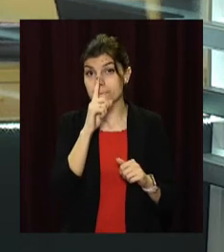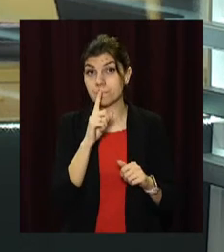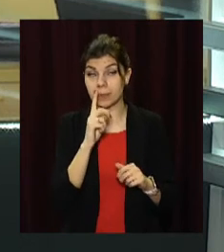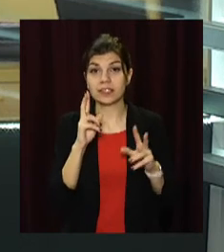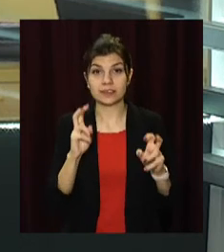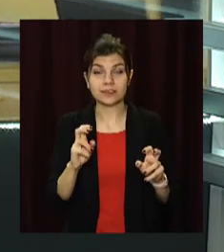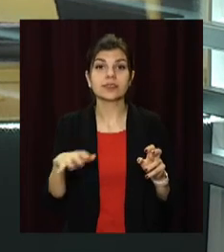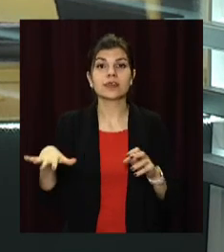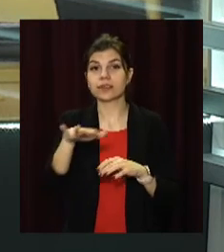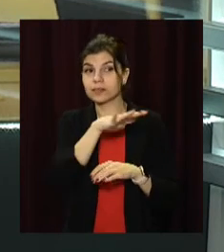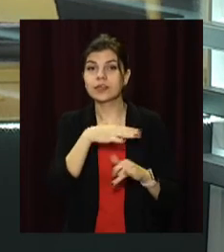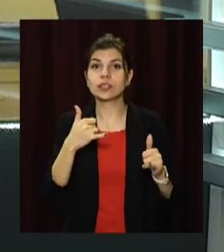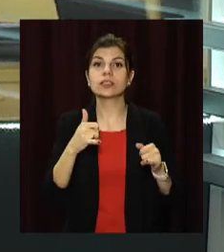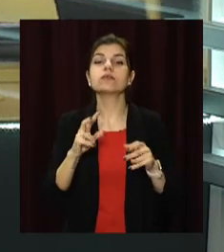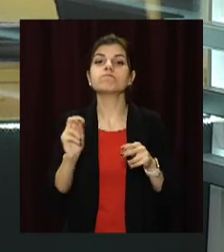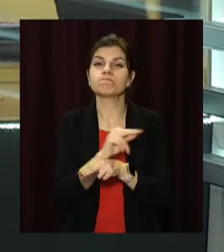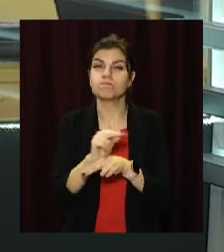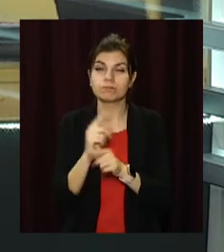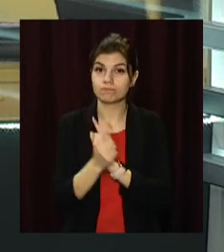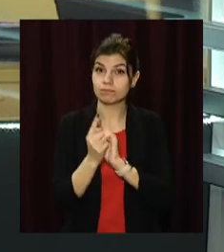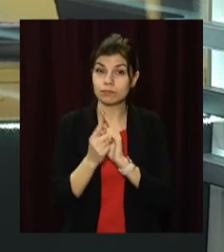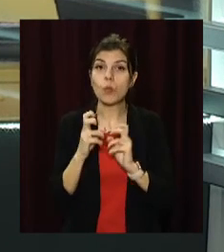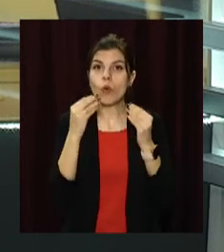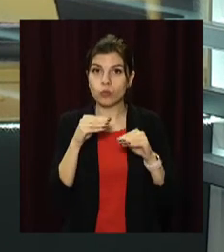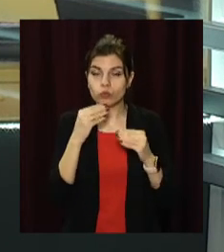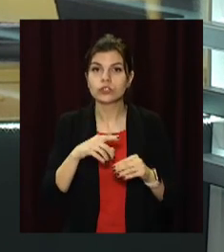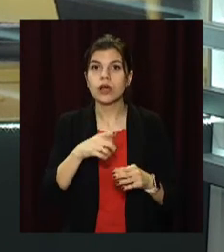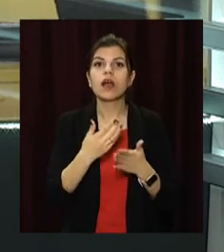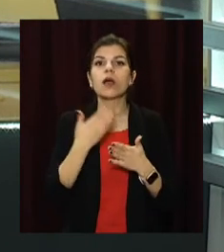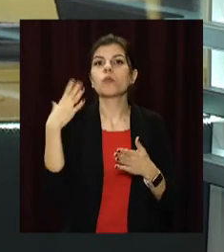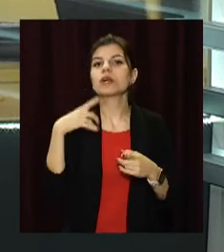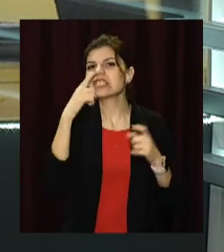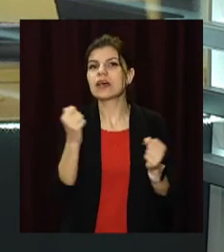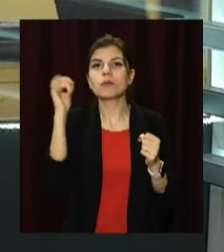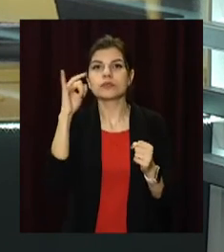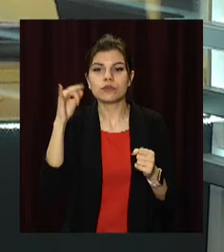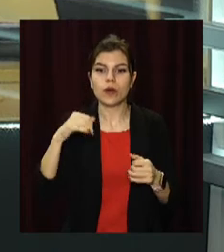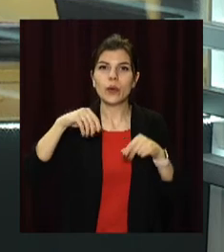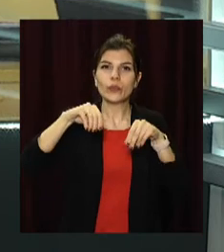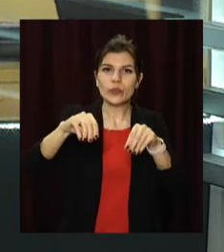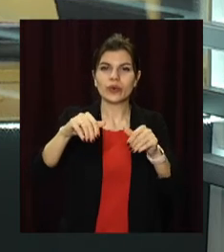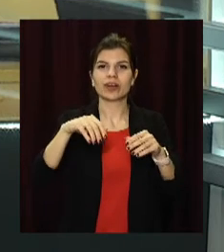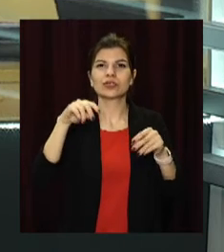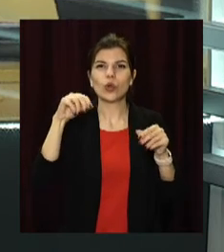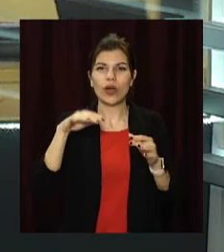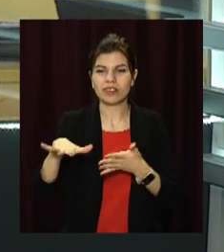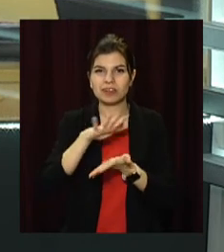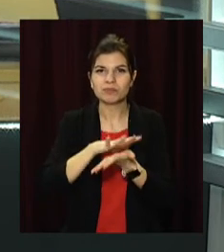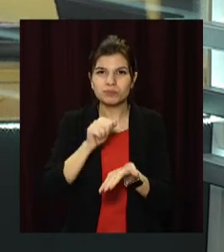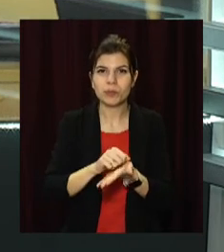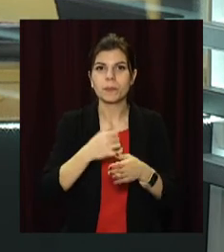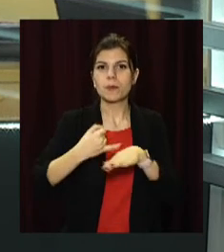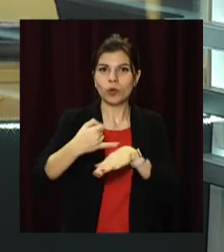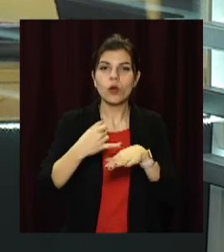благоустрою. Комунальники латають дорожнє покриття, прибирають посипальну суміш із тротуарів та трамвайних колій, впорядковують